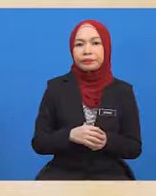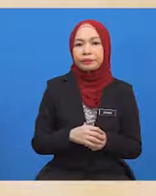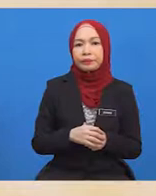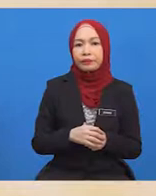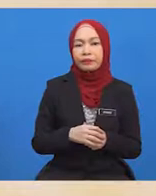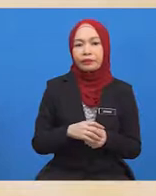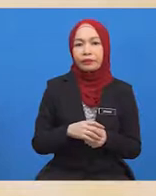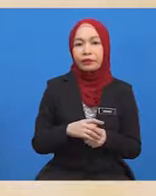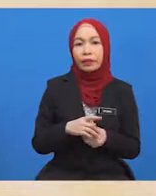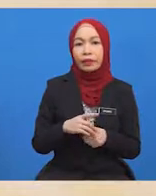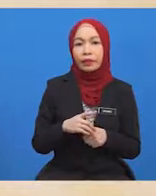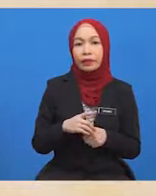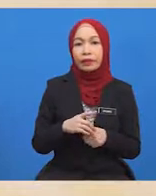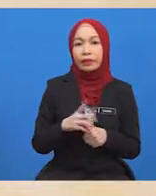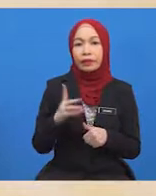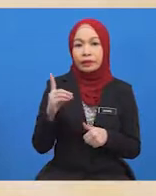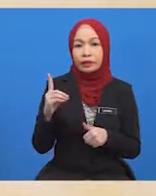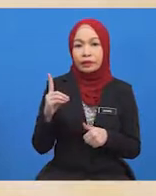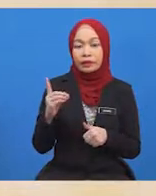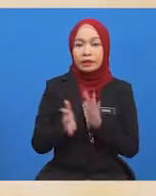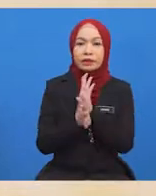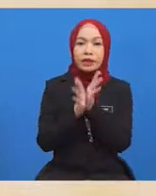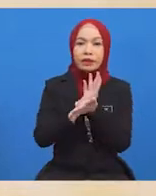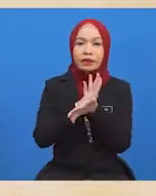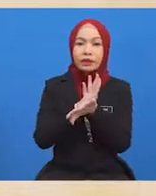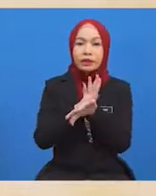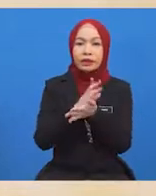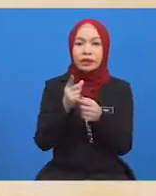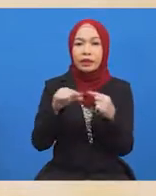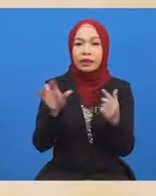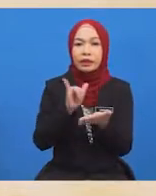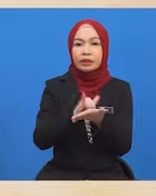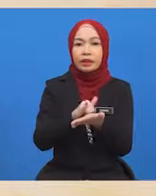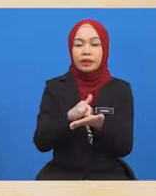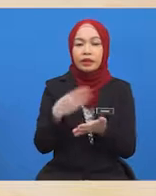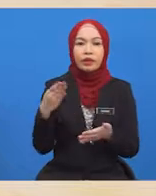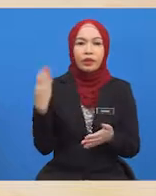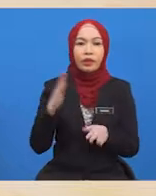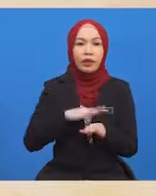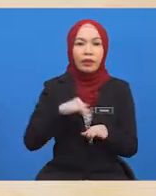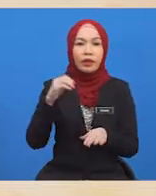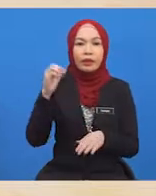Maka, garis tersebut ialah nomor kepada satah ABCD.